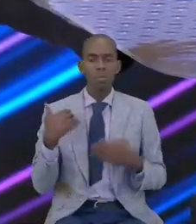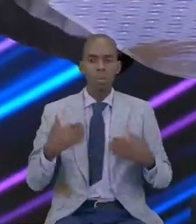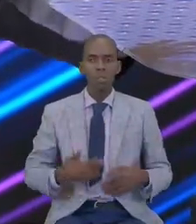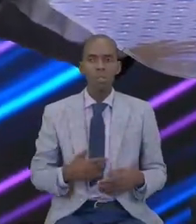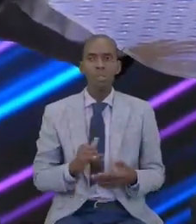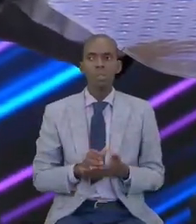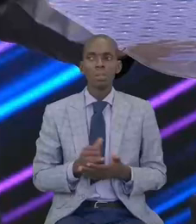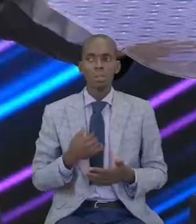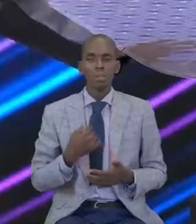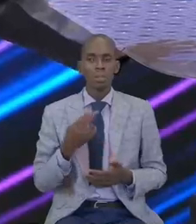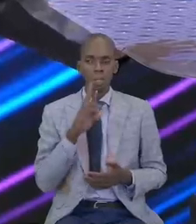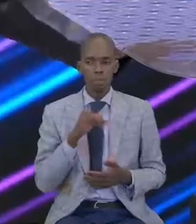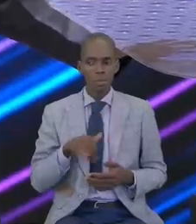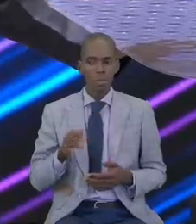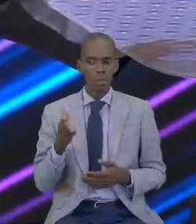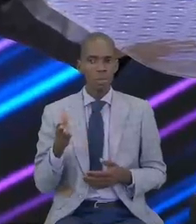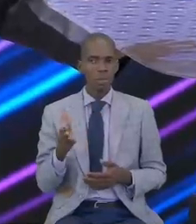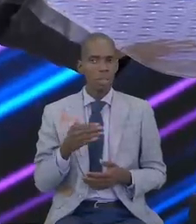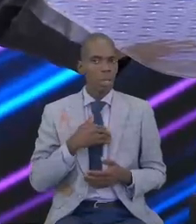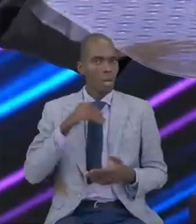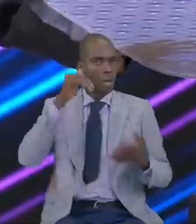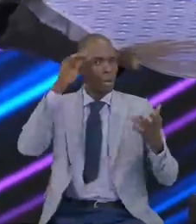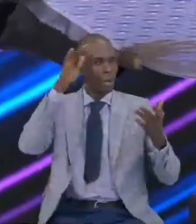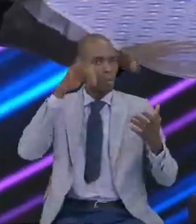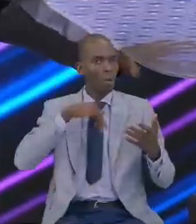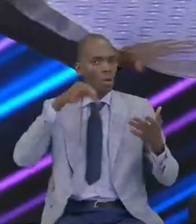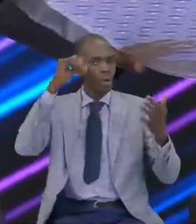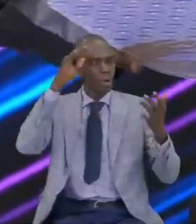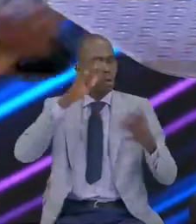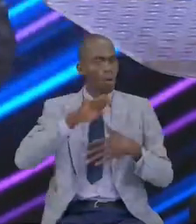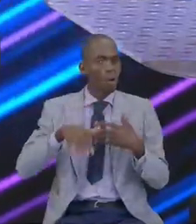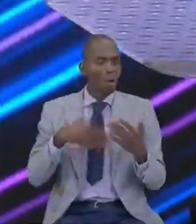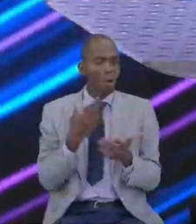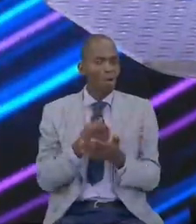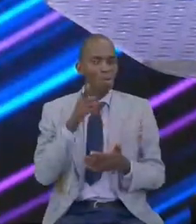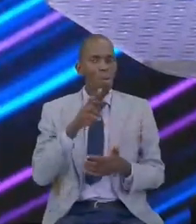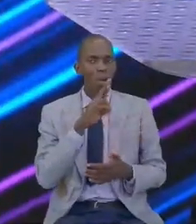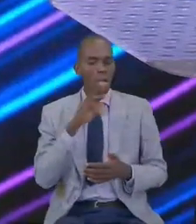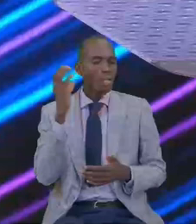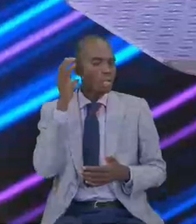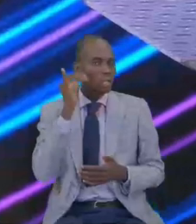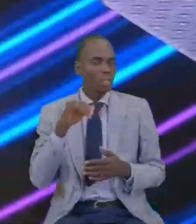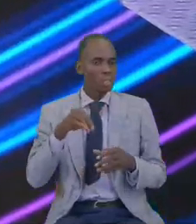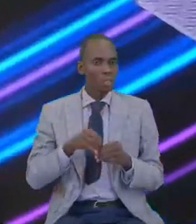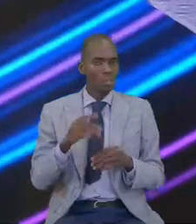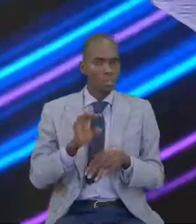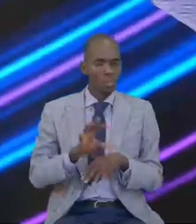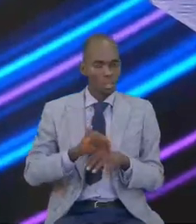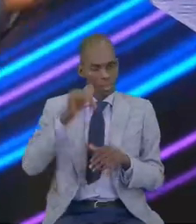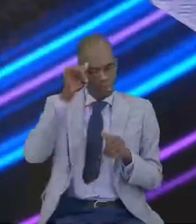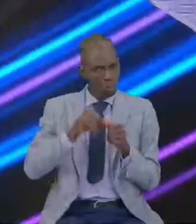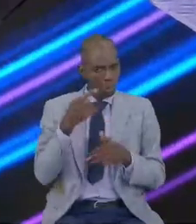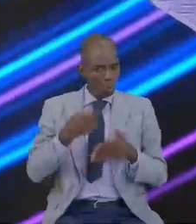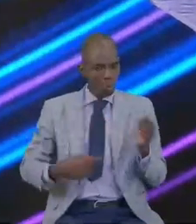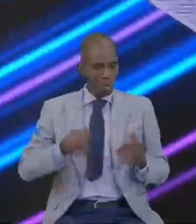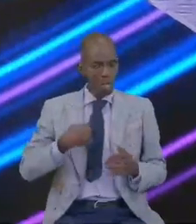vas là-bas? J'espère, j'espère, j'espère que ce que nous entendons là, rappelle-toi ce que je t'ai dit de faire. Alors,